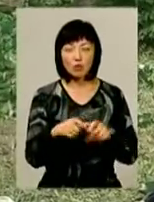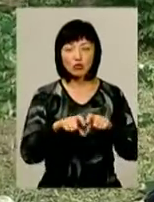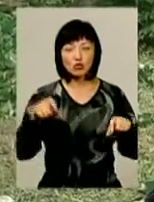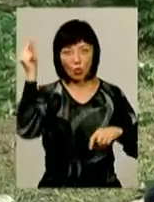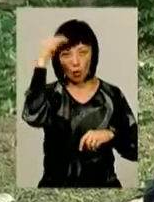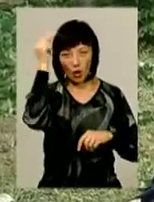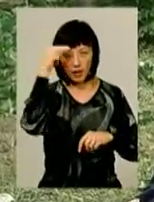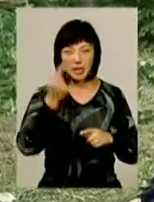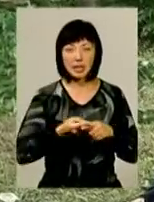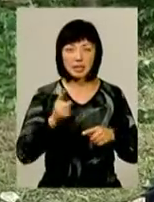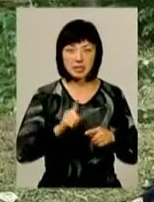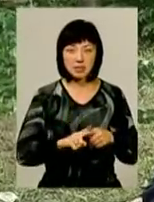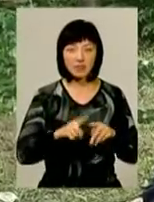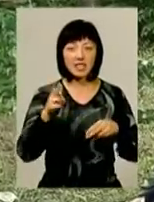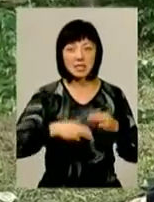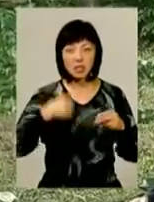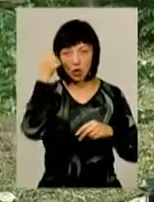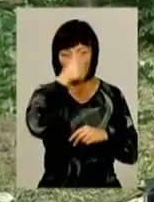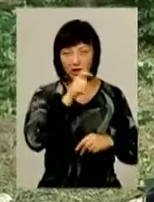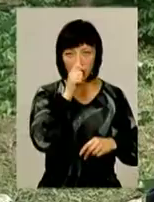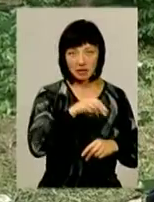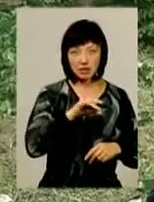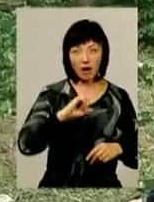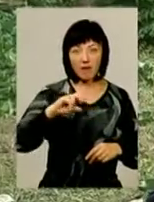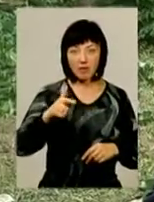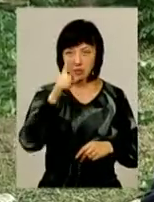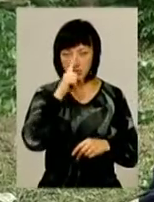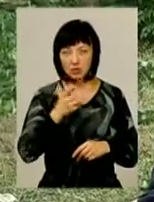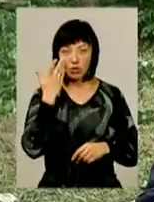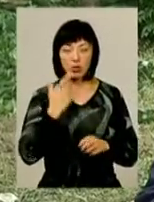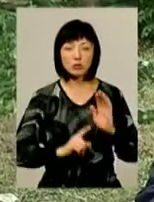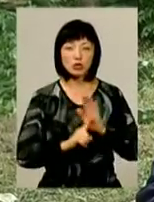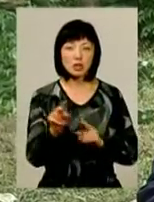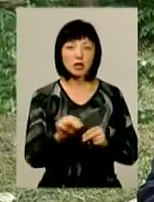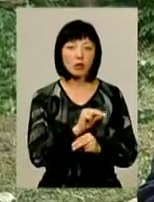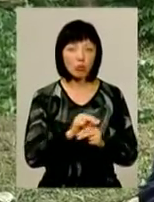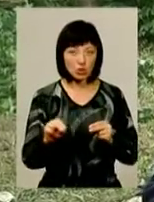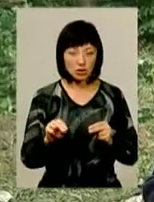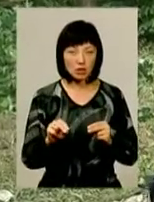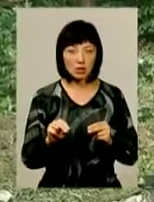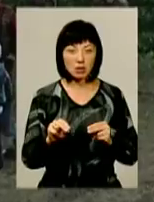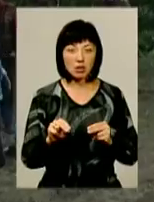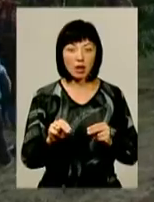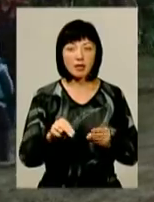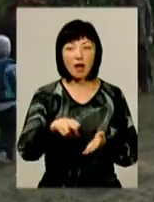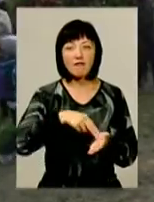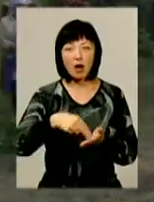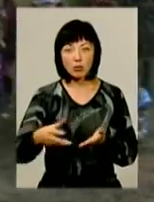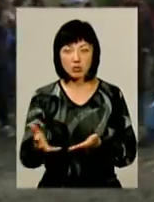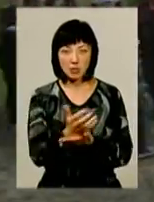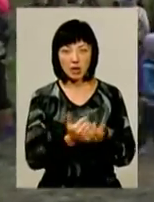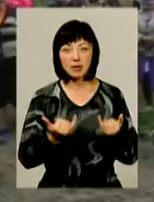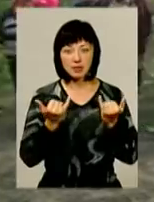В кінці року, в квітень-травень місяць, коли мав починатися ремонт, на краску збирали. Для